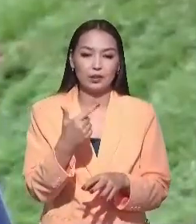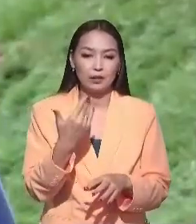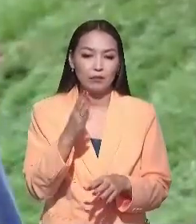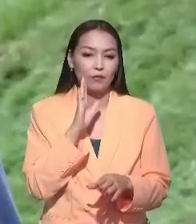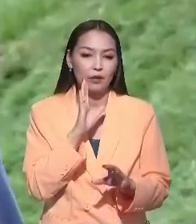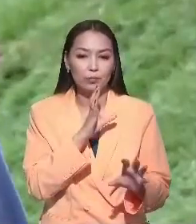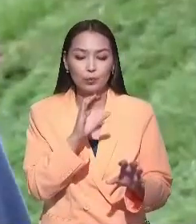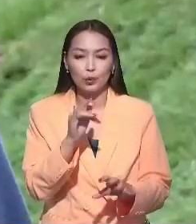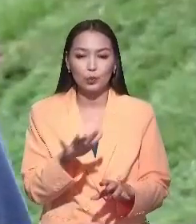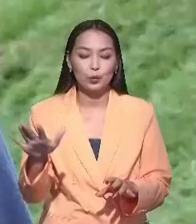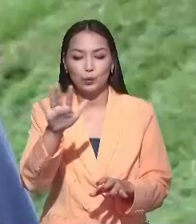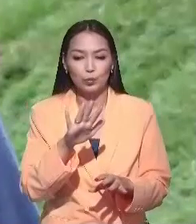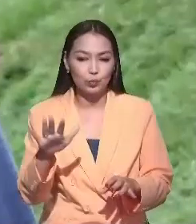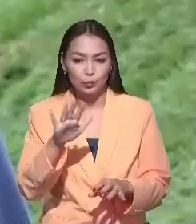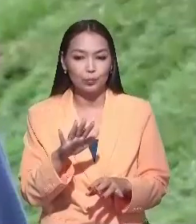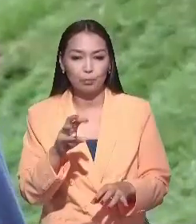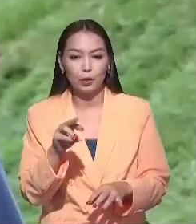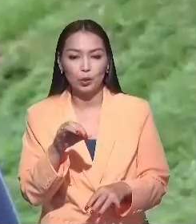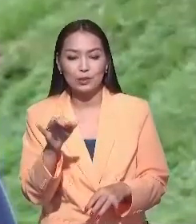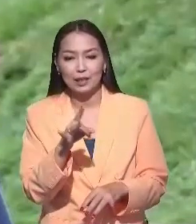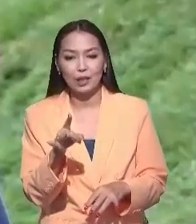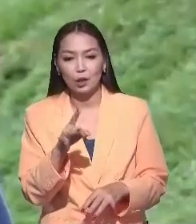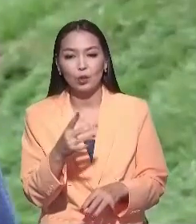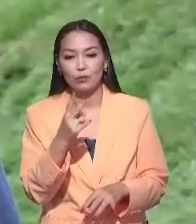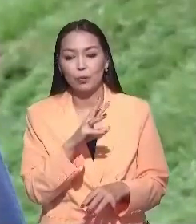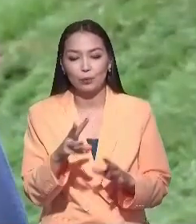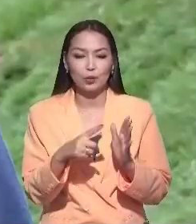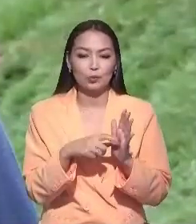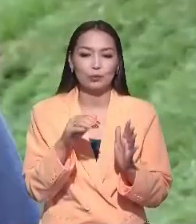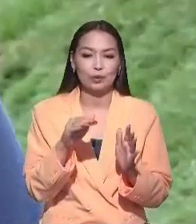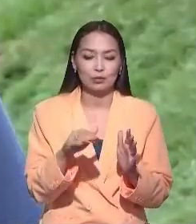водоснабжение южной части Медеузского района от двух независимых источников.